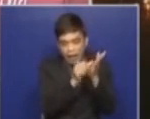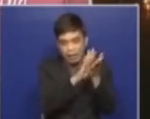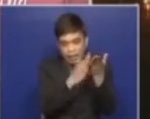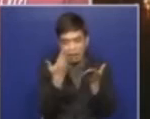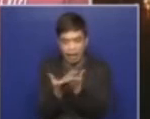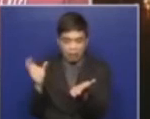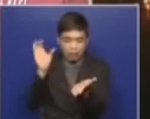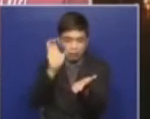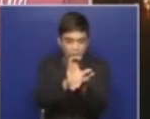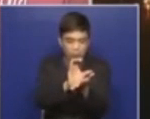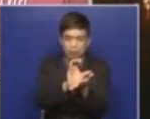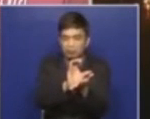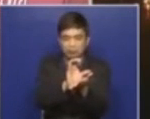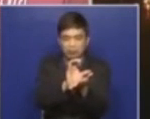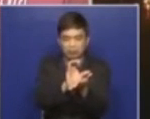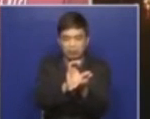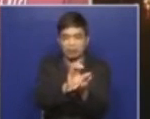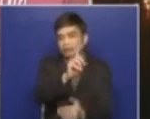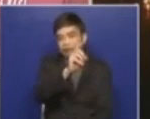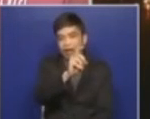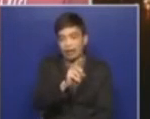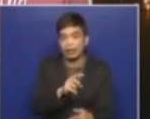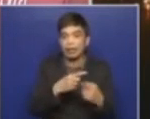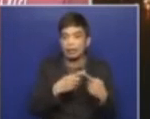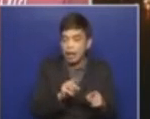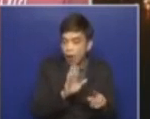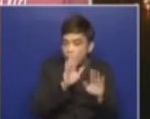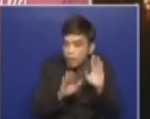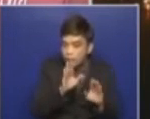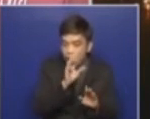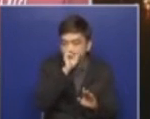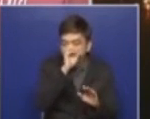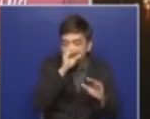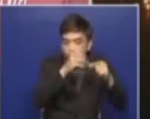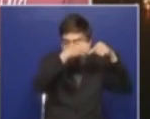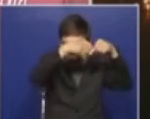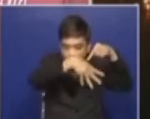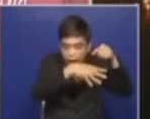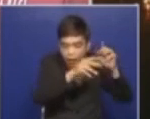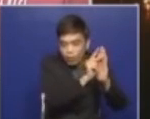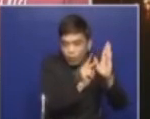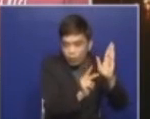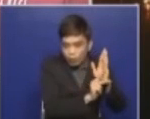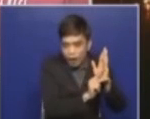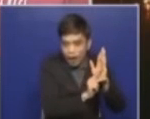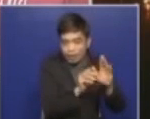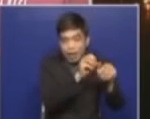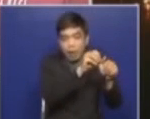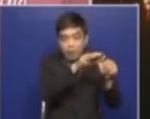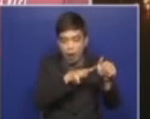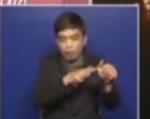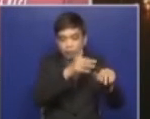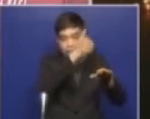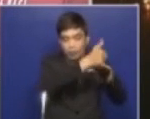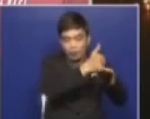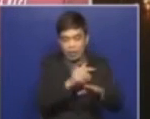แต่ที่ฉันกราบเรียนว่าถ้าเทียบกับหายนะของประเทศที่เกิดจากโครงสร้างของรัฐธรรมนูญที่ทำให้เราได้ผู้นำที่